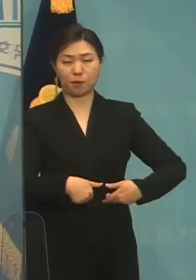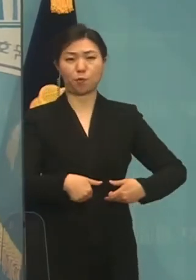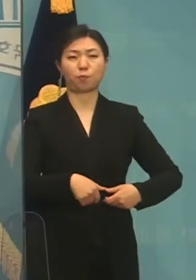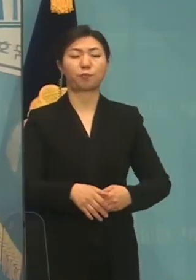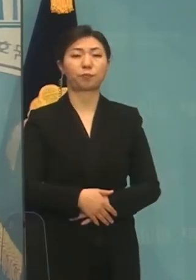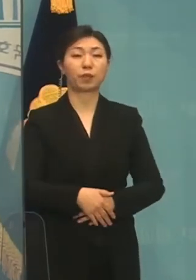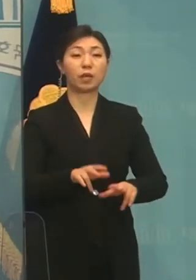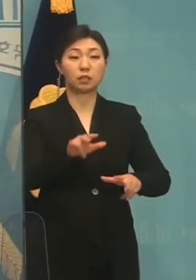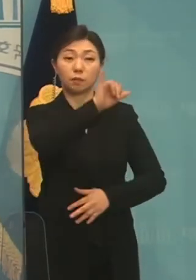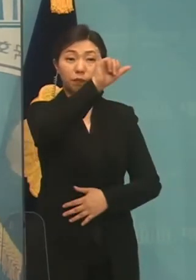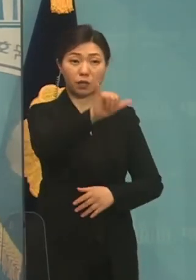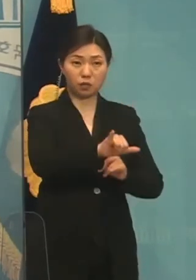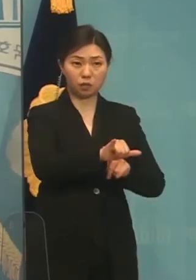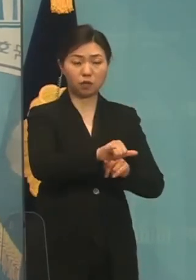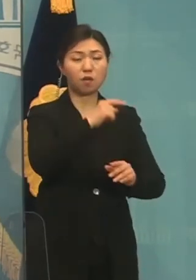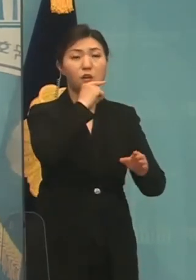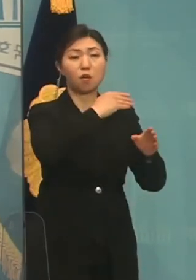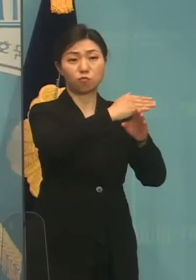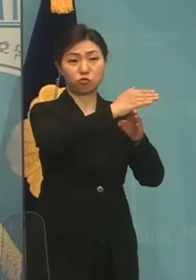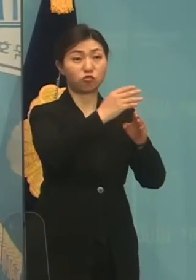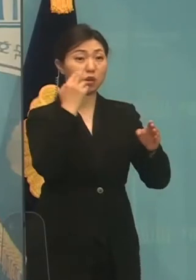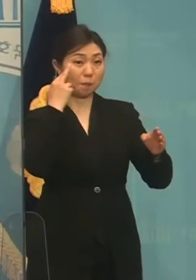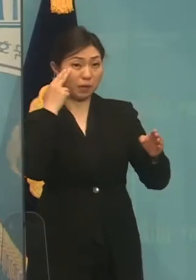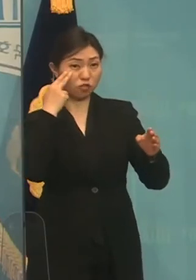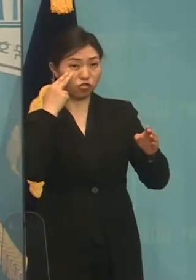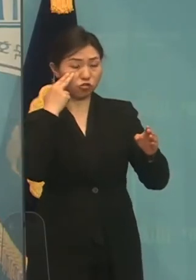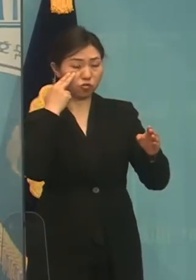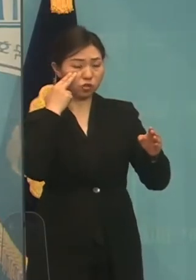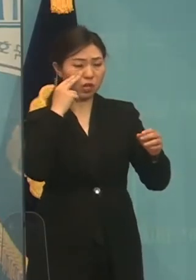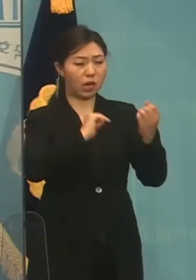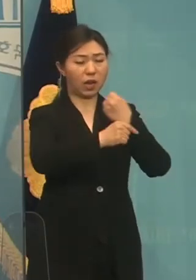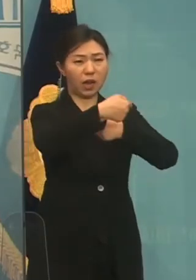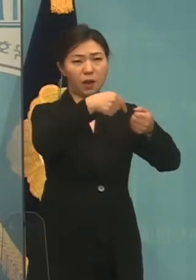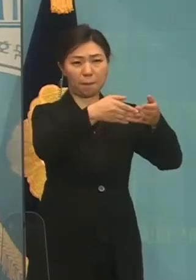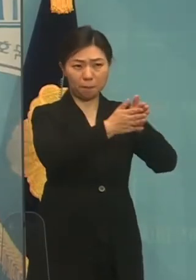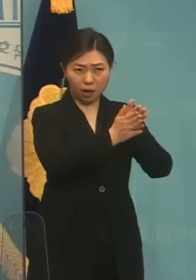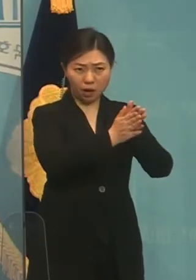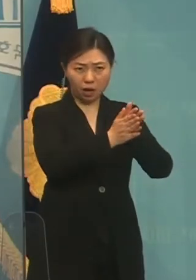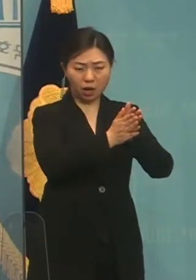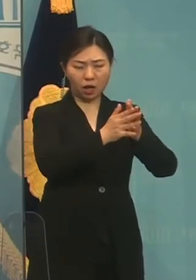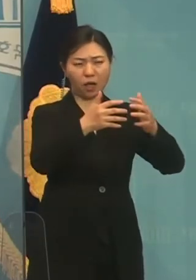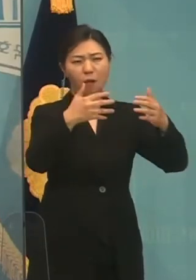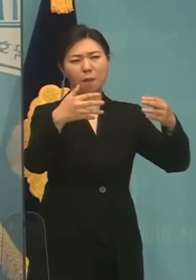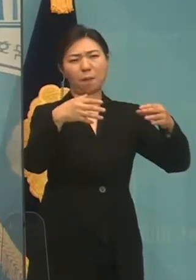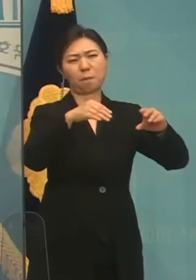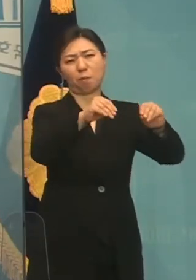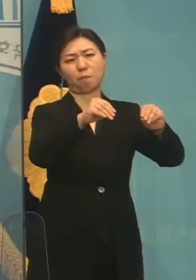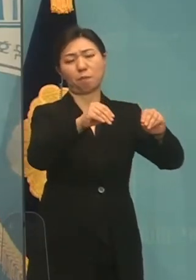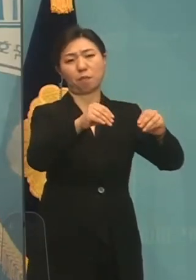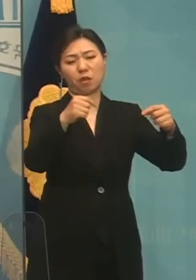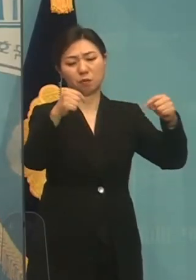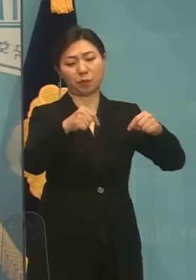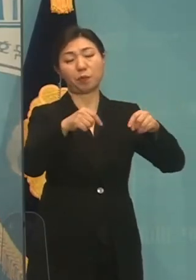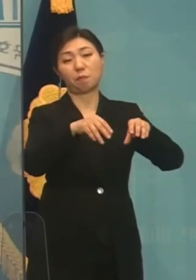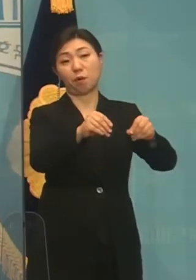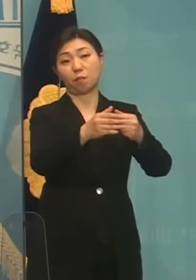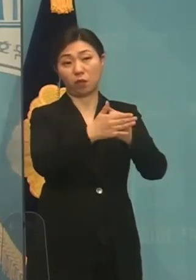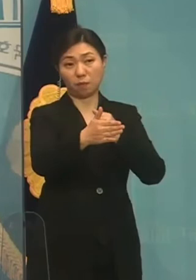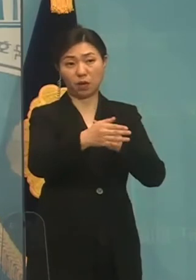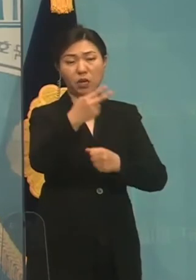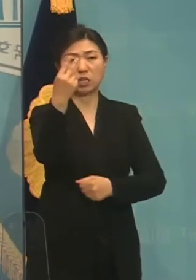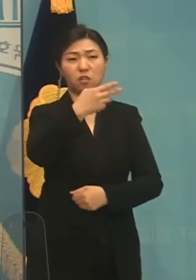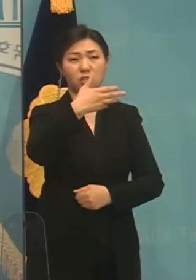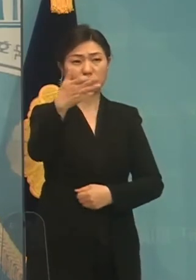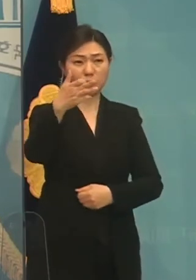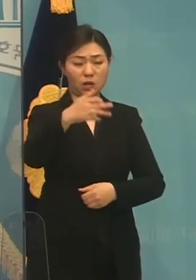정세는 북미 비핵화 협상이 교착 상태에 빠진 이후 2018년 남북정상회담